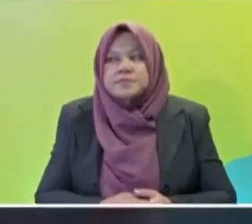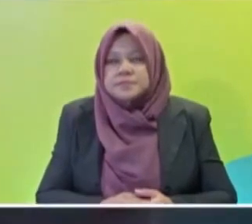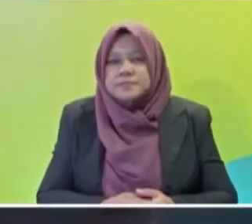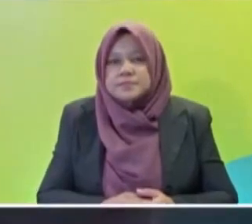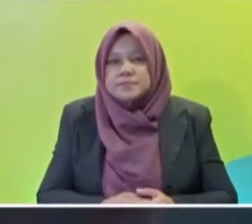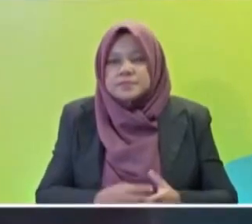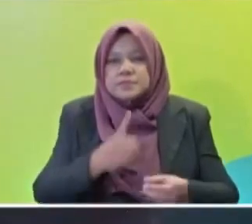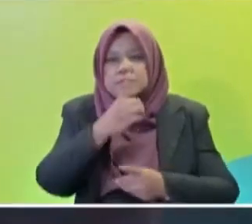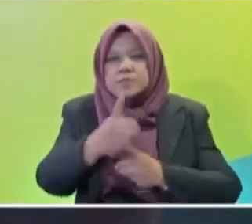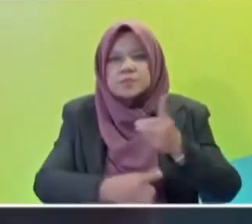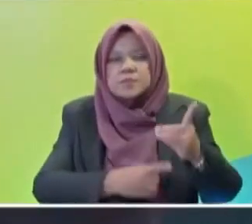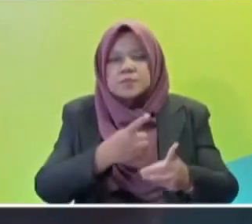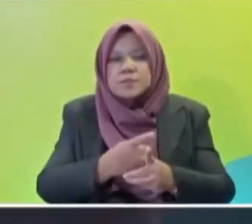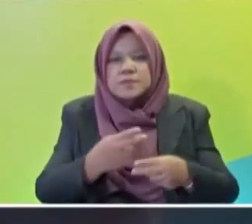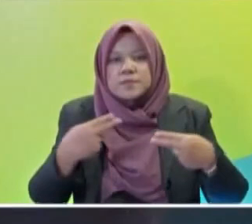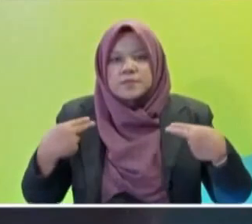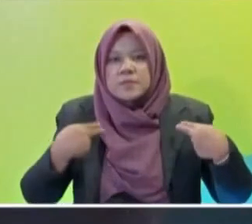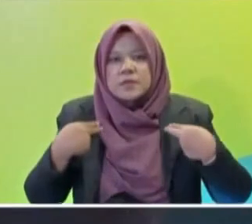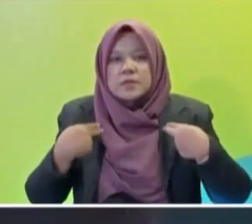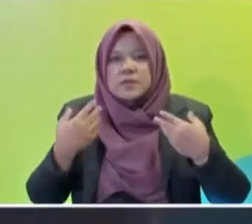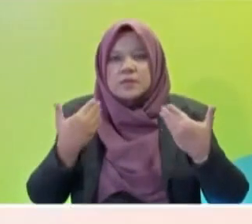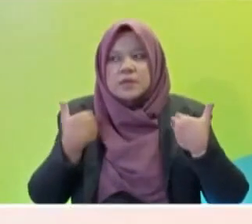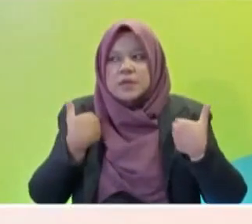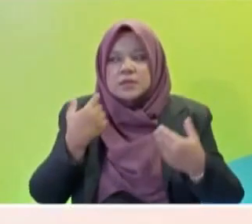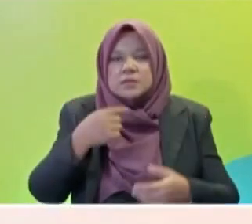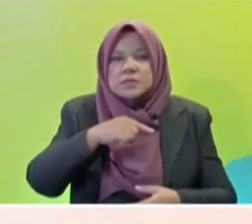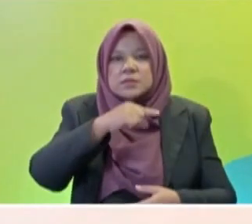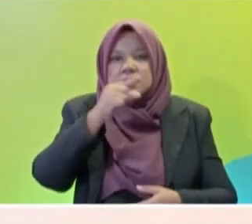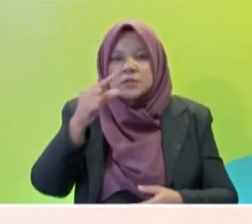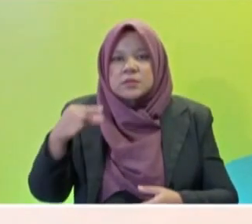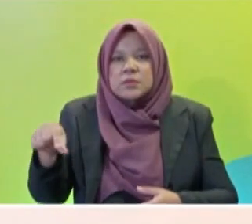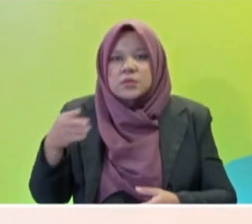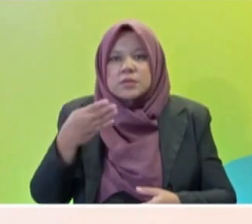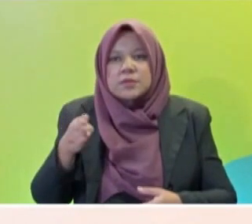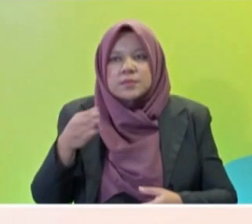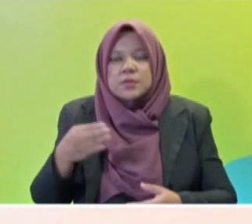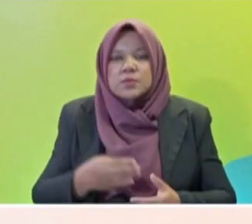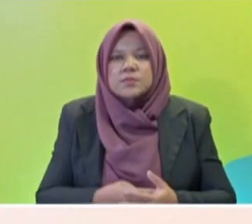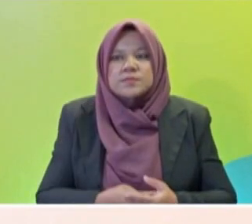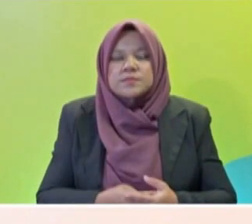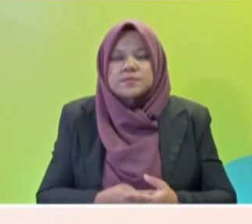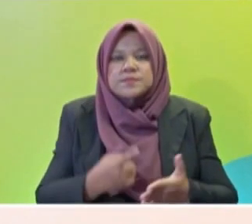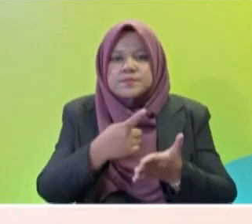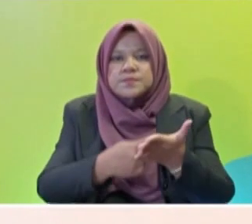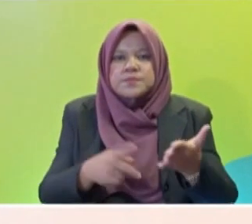dunia hewan Oke Nampak tak ada lengkungan biru tuh ada kotak biru tuh dunia hewan apakah